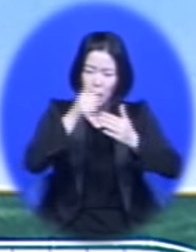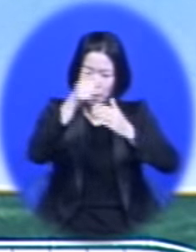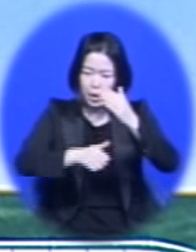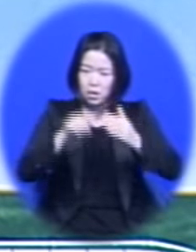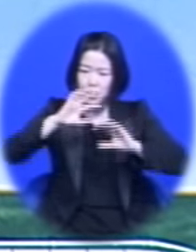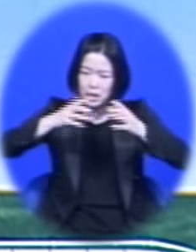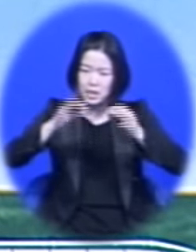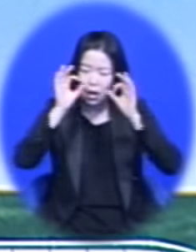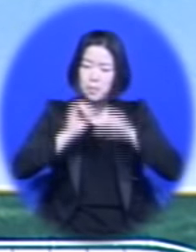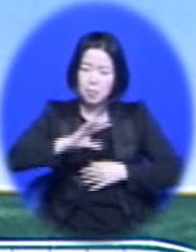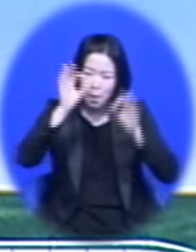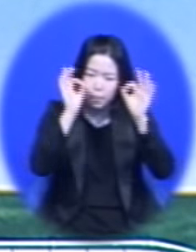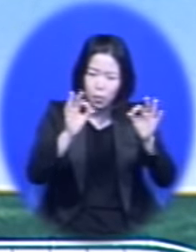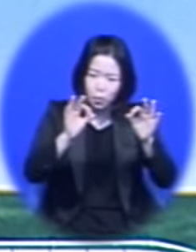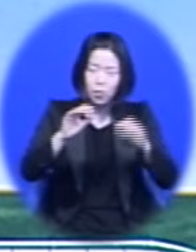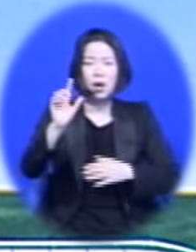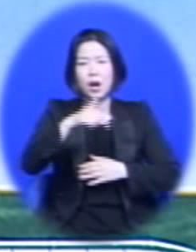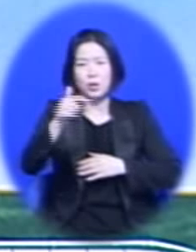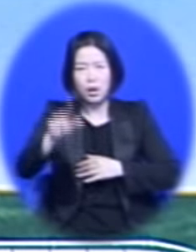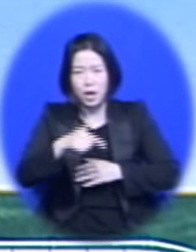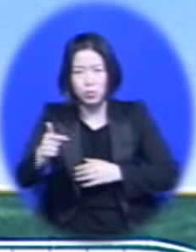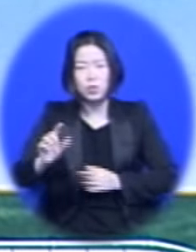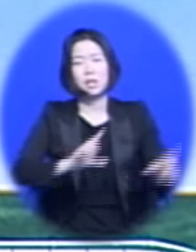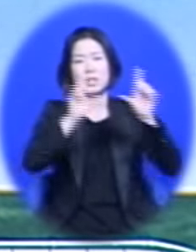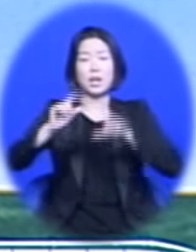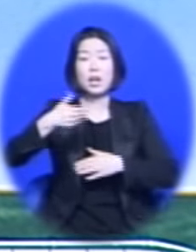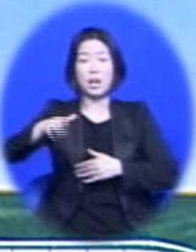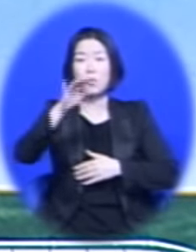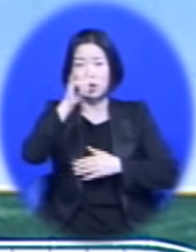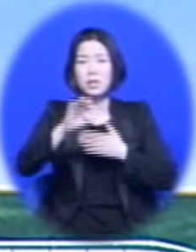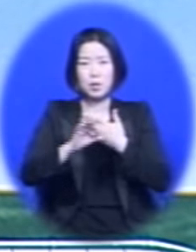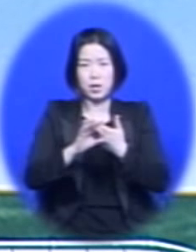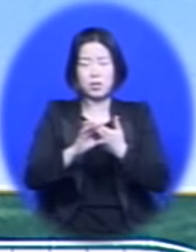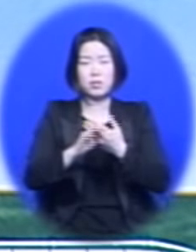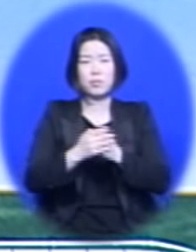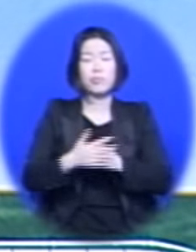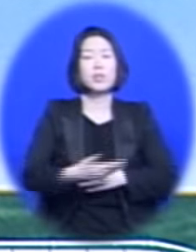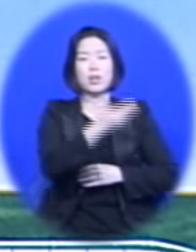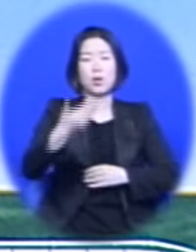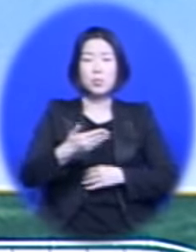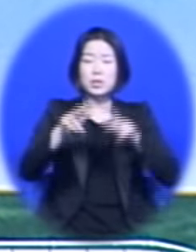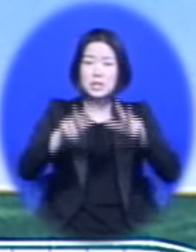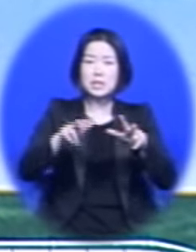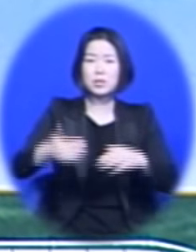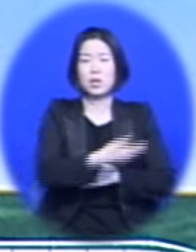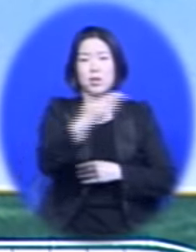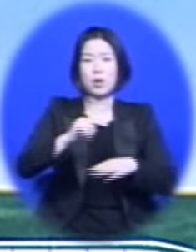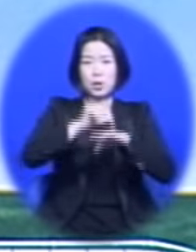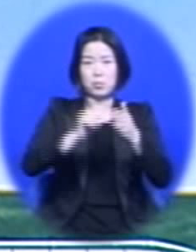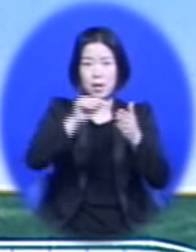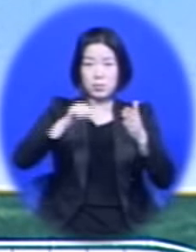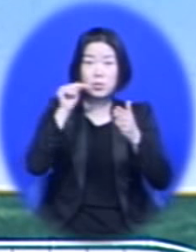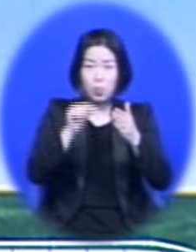그렇게 허겁지겁 하루하루 그렇게 살아가시고 있다면 여러분은 지금 여러분의 심령